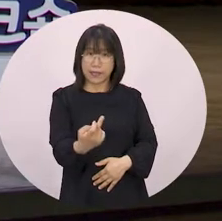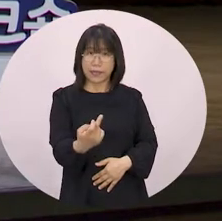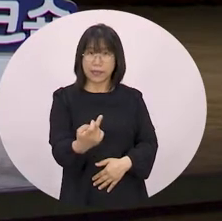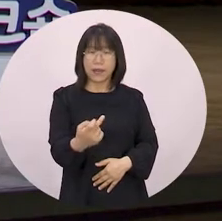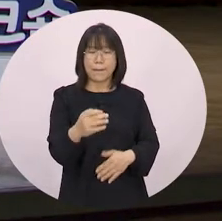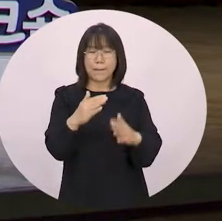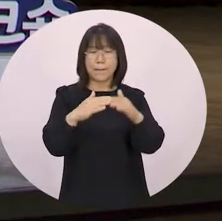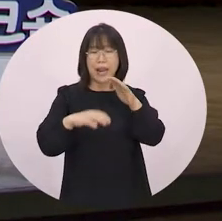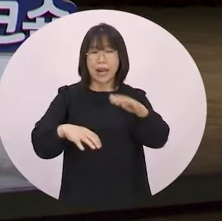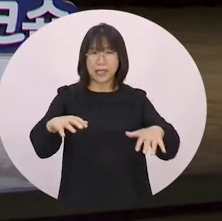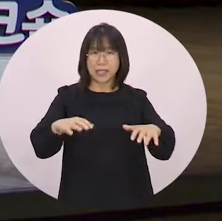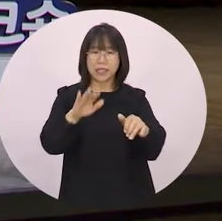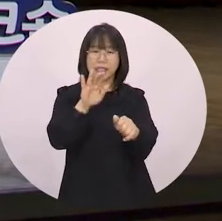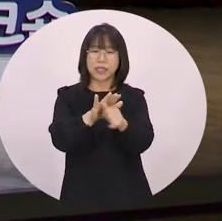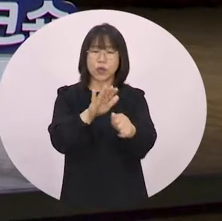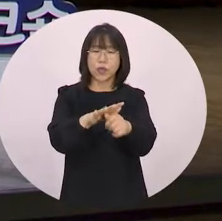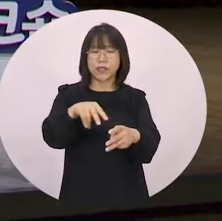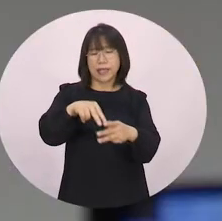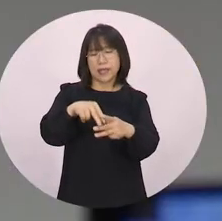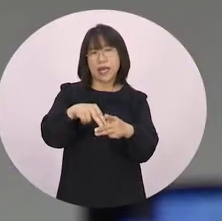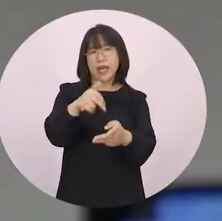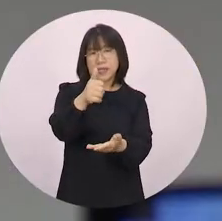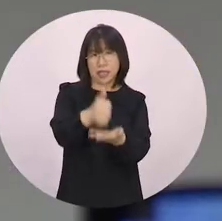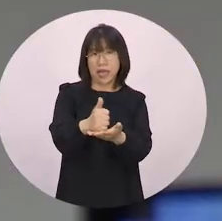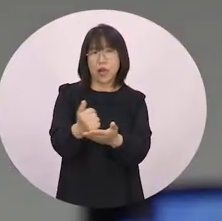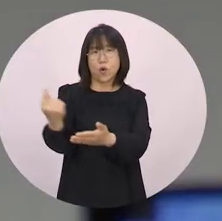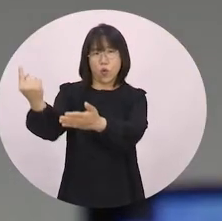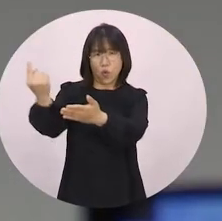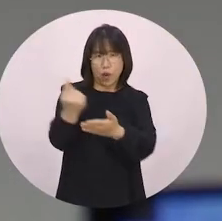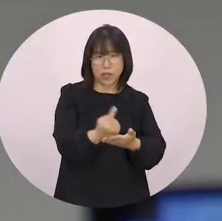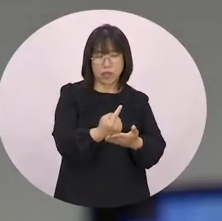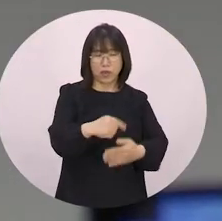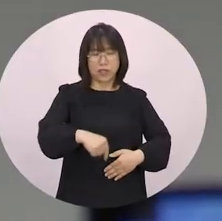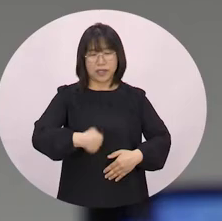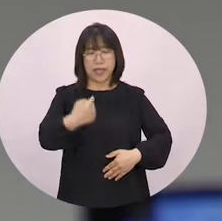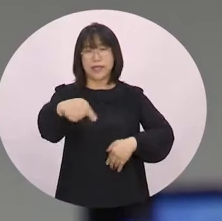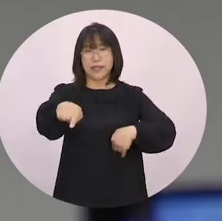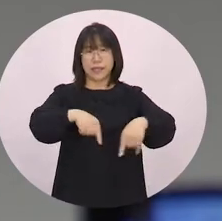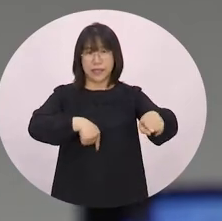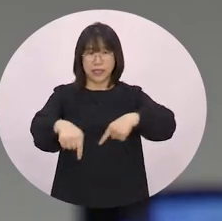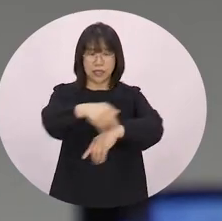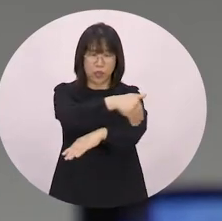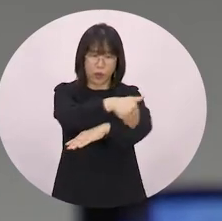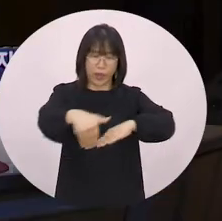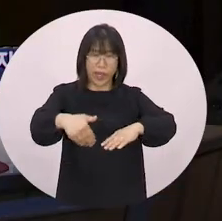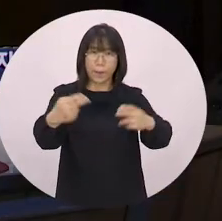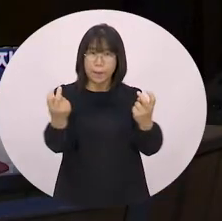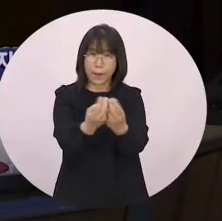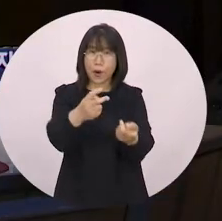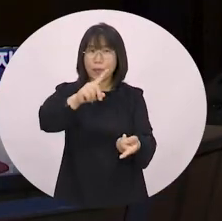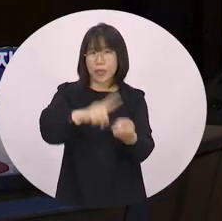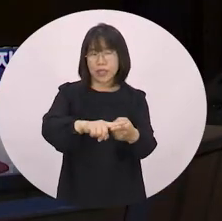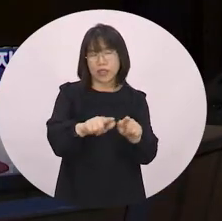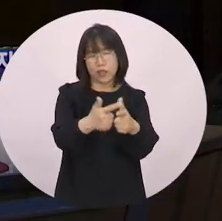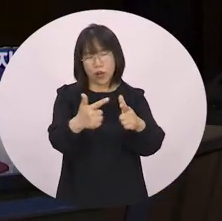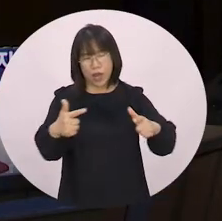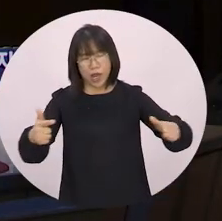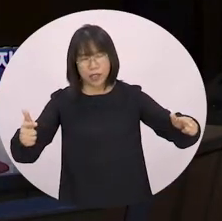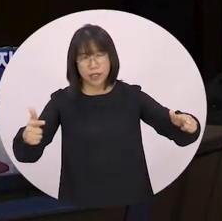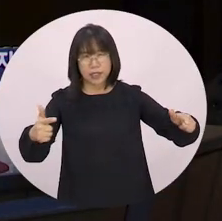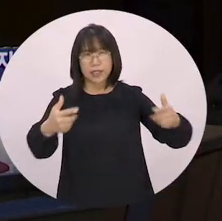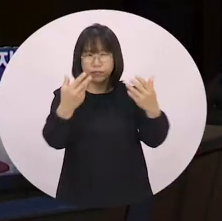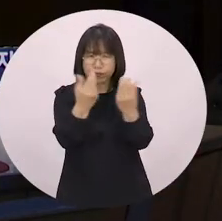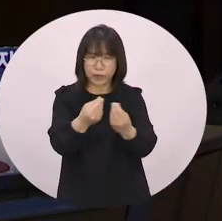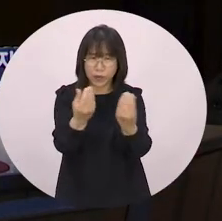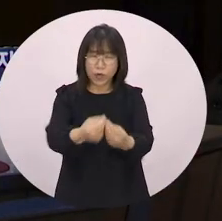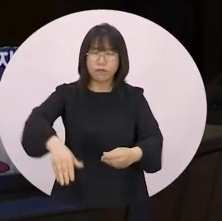지원센터 이필구 센터장이 강사로 나와 자체 계획에 방향과 전략 을 주제로 다양한 우수사례 등을 활용해